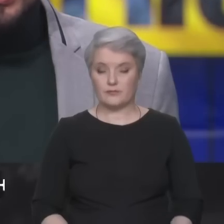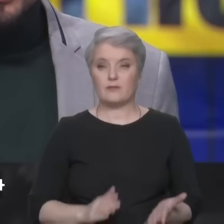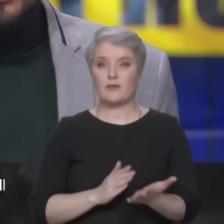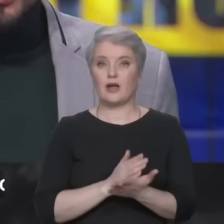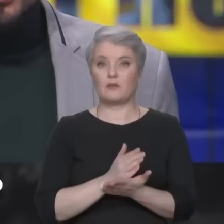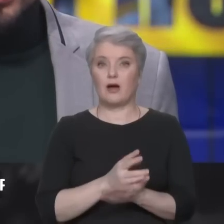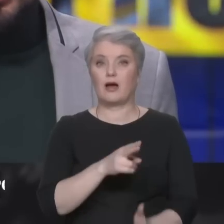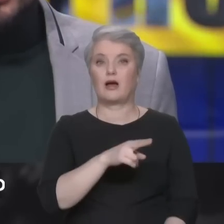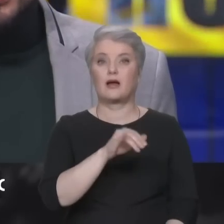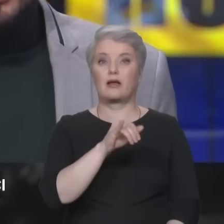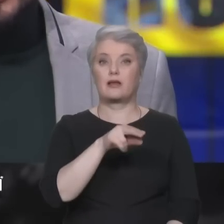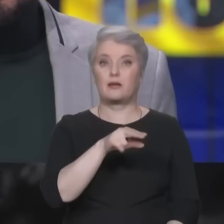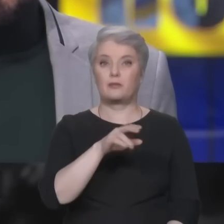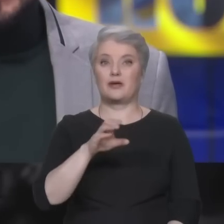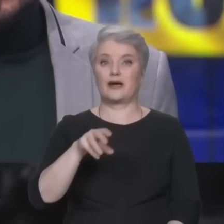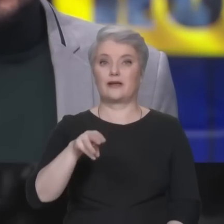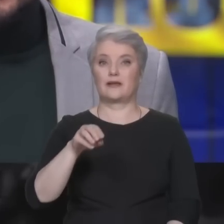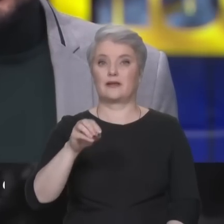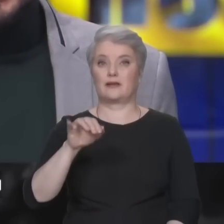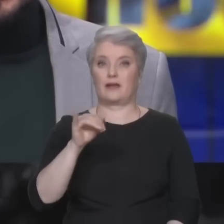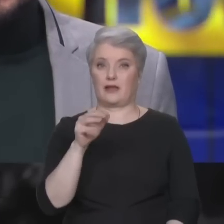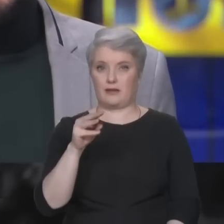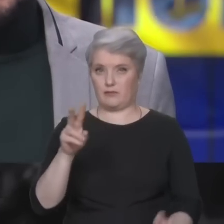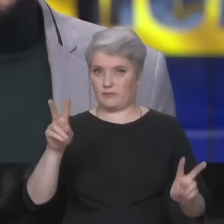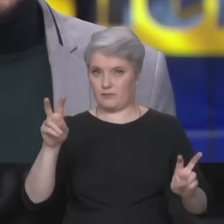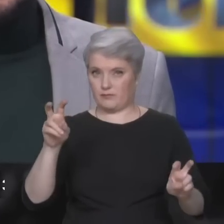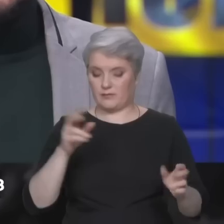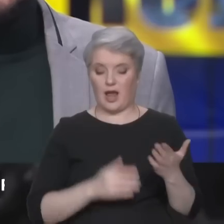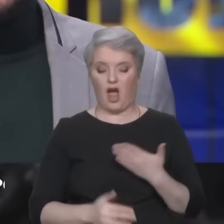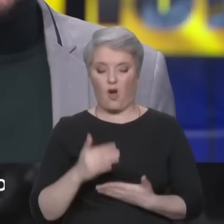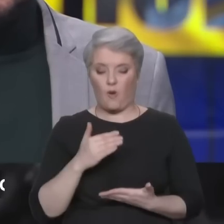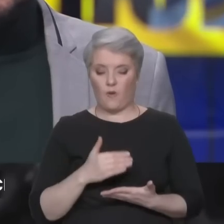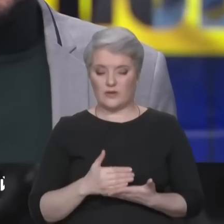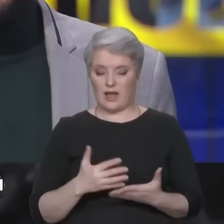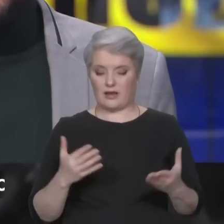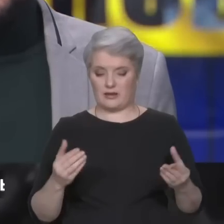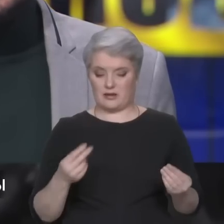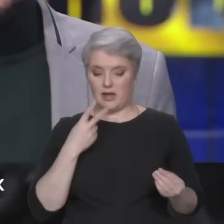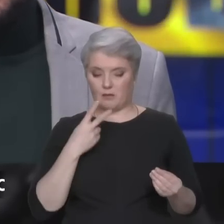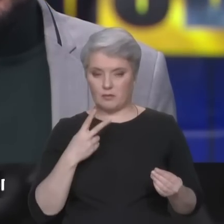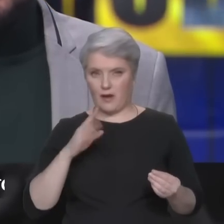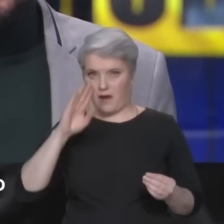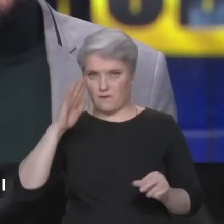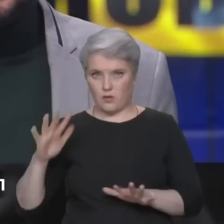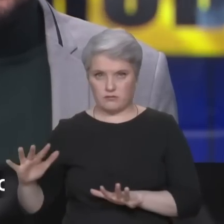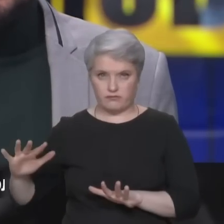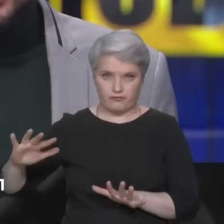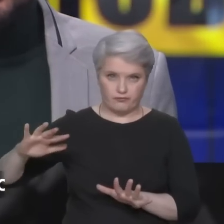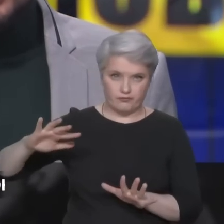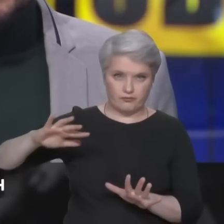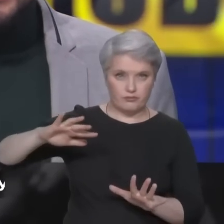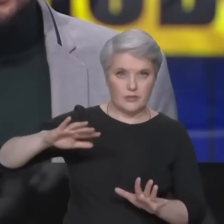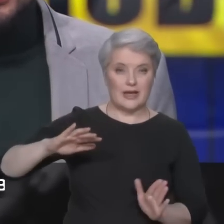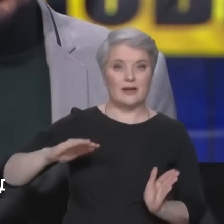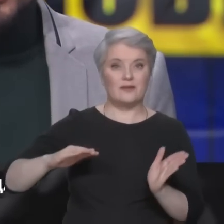Deep State, вона показала за останні дні певний такий тиск ворога з боку в бік